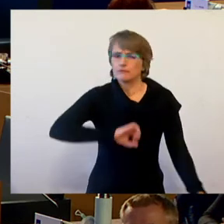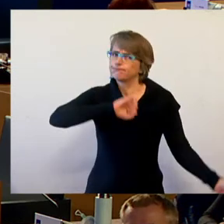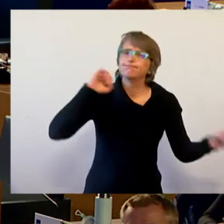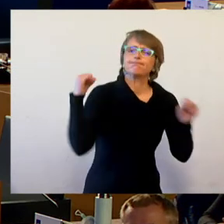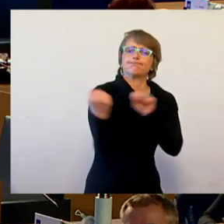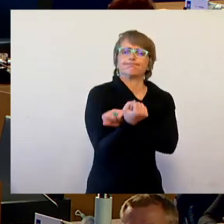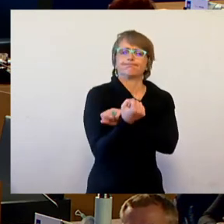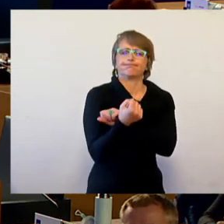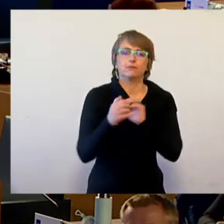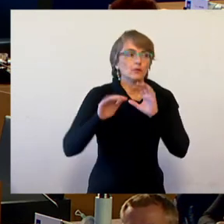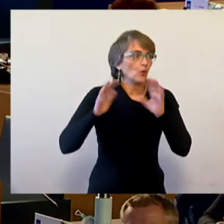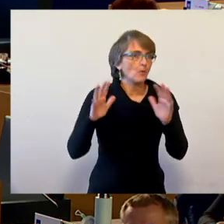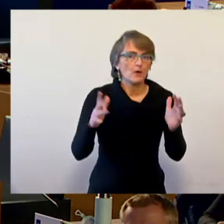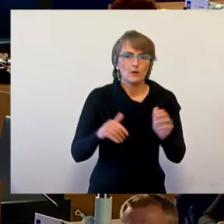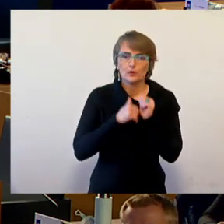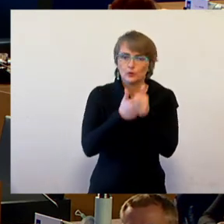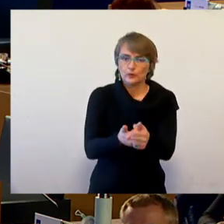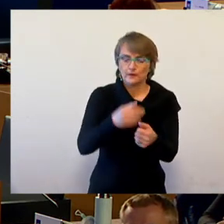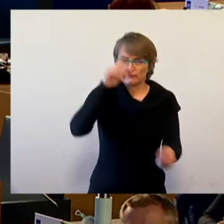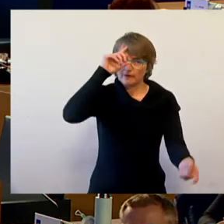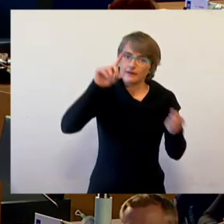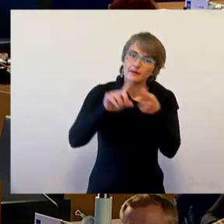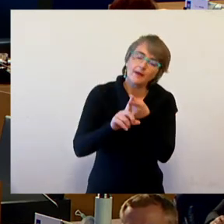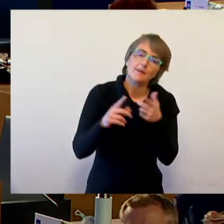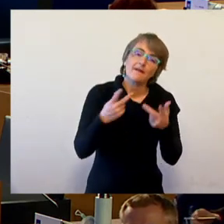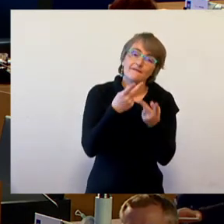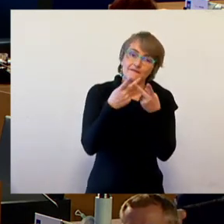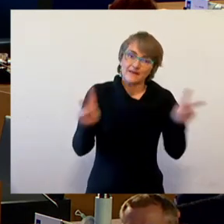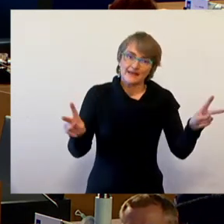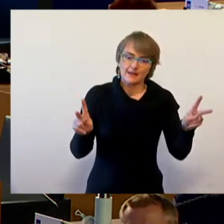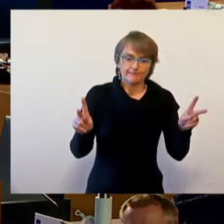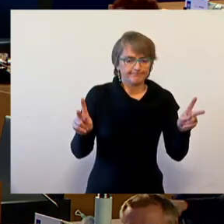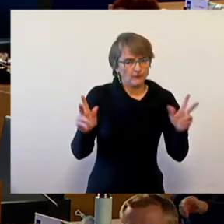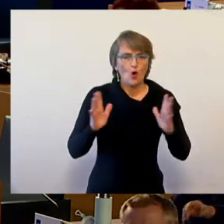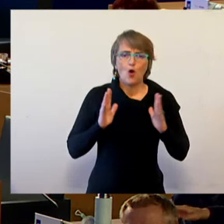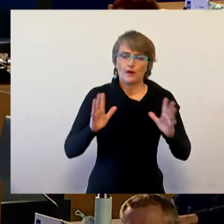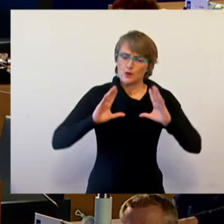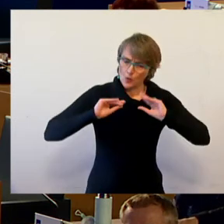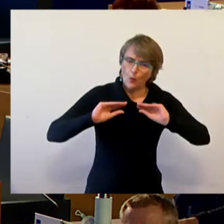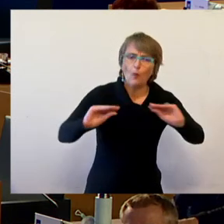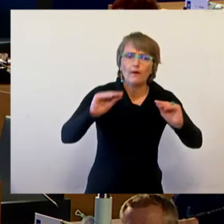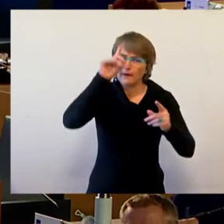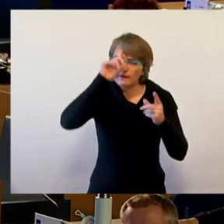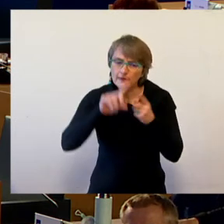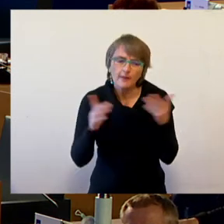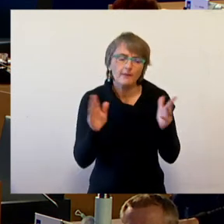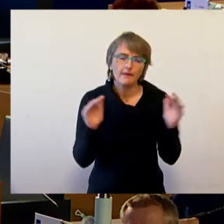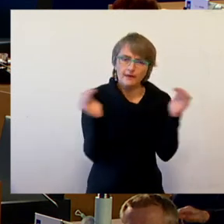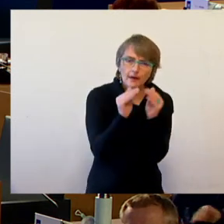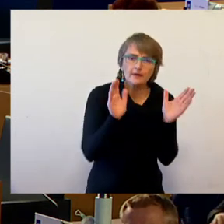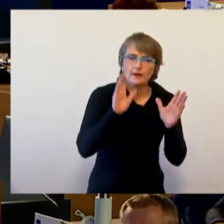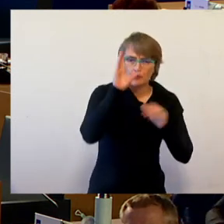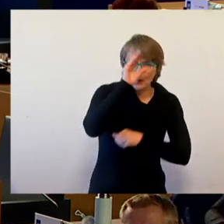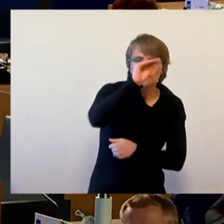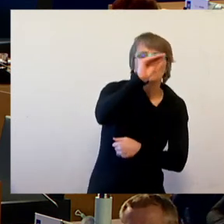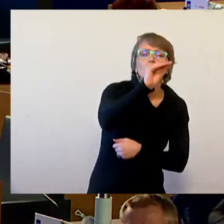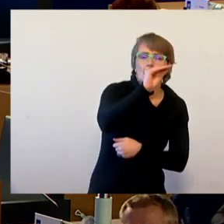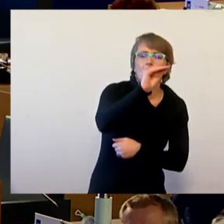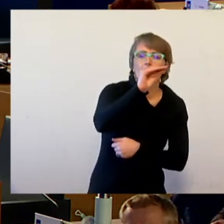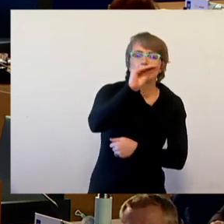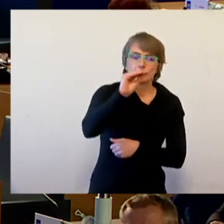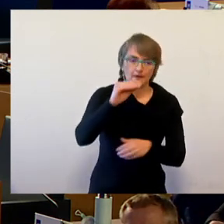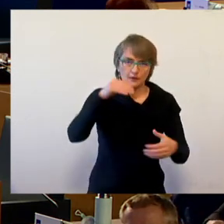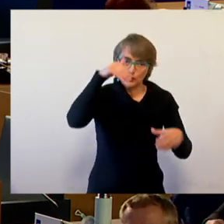la formalisation de l'engagement de la ville en faveur de l'égalité professionnelle avec un plan d'action dédié dans